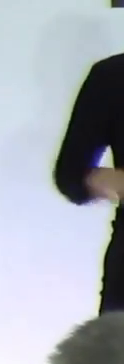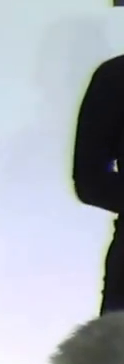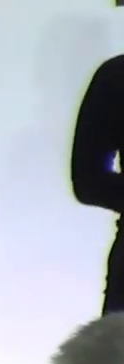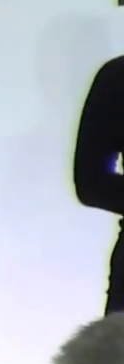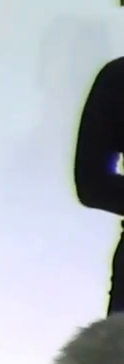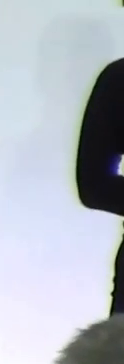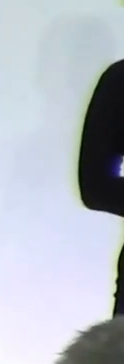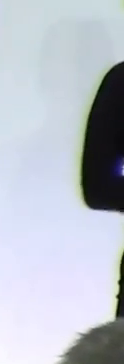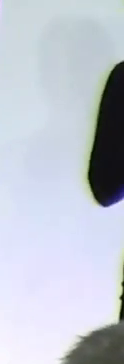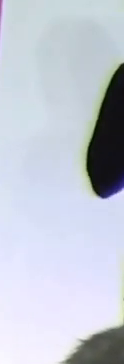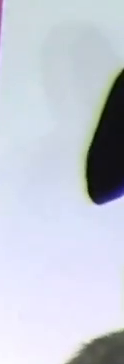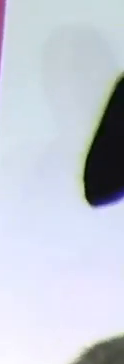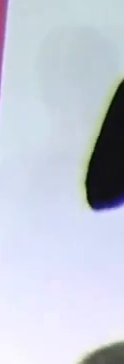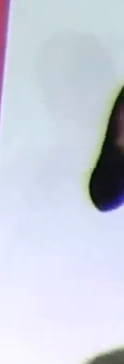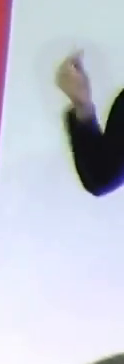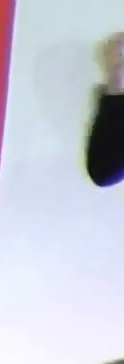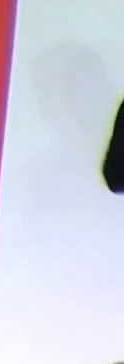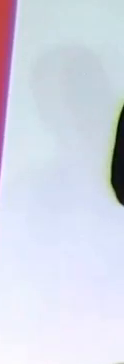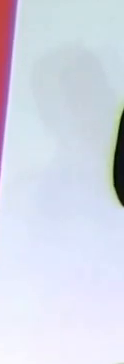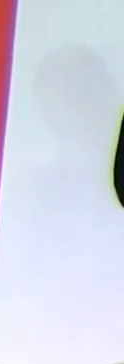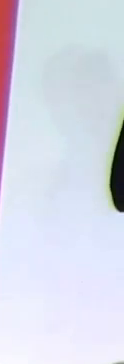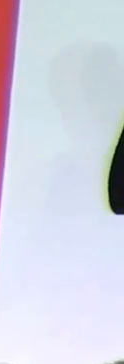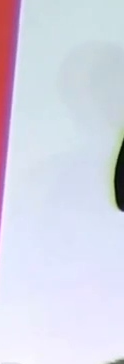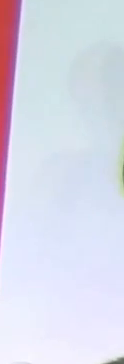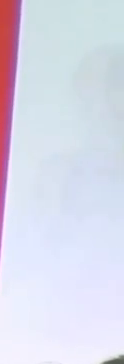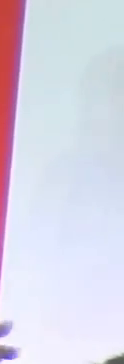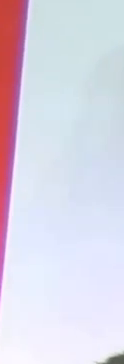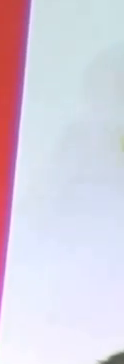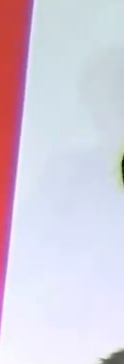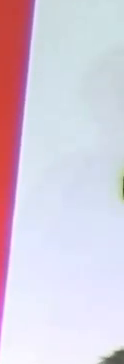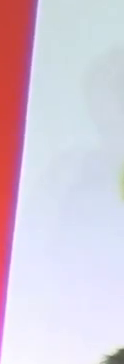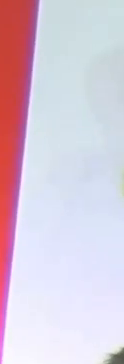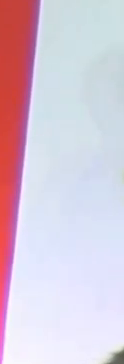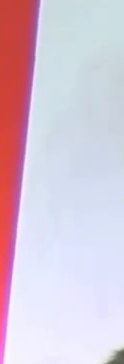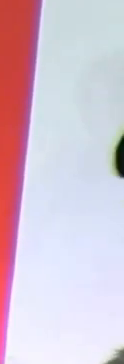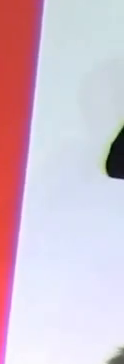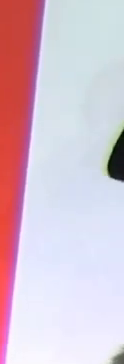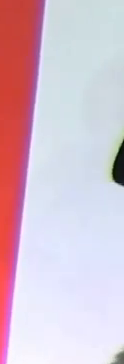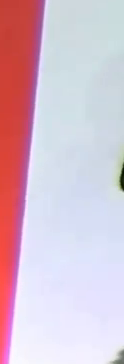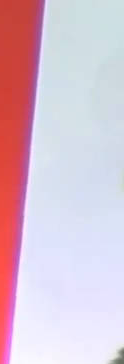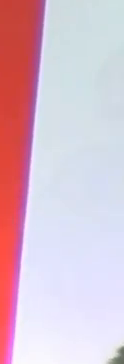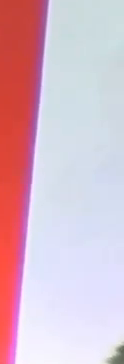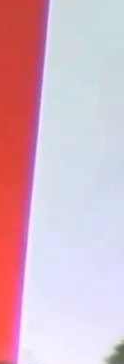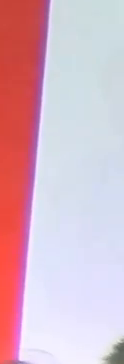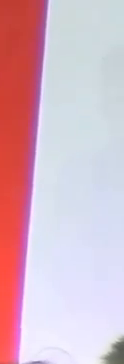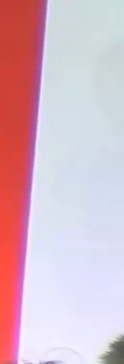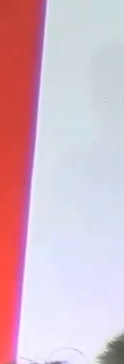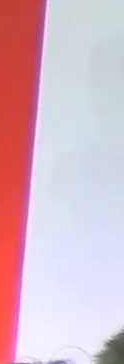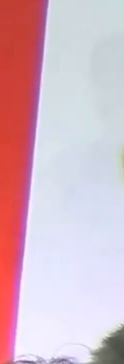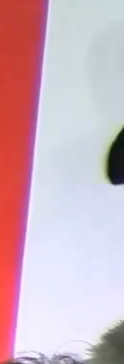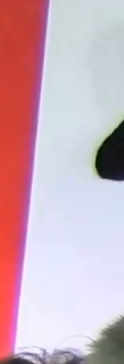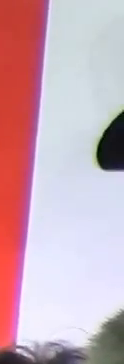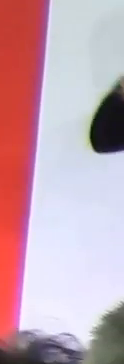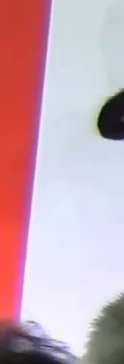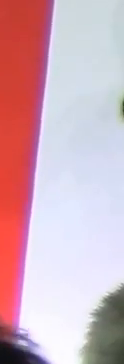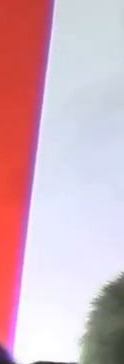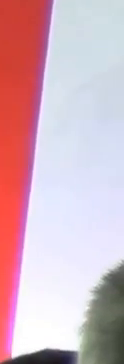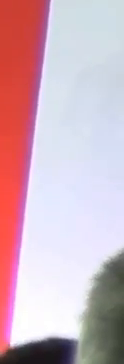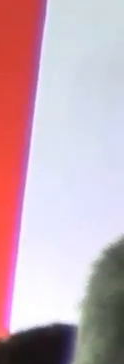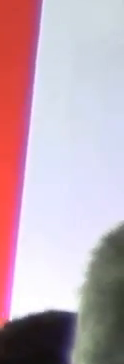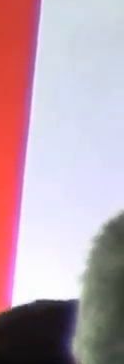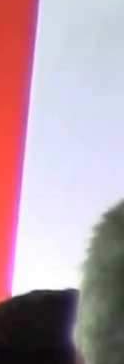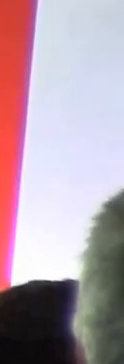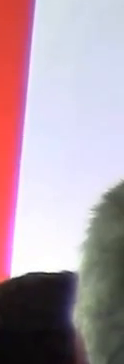σήμερα, εν έτη 2014, αποχετευτικό σύστημα σε όλους τους δήμους της.